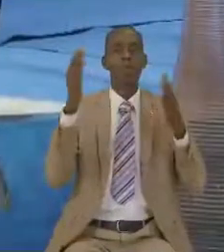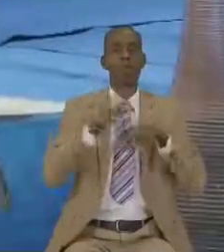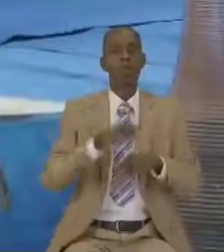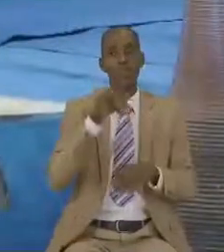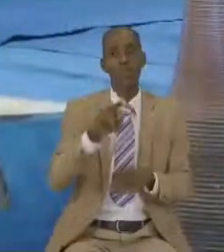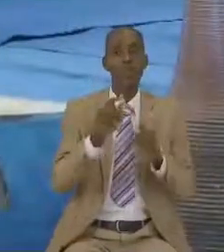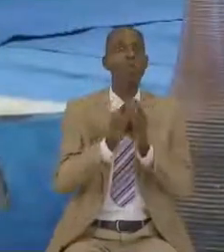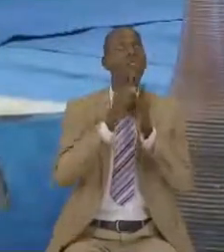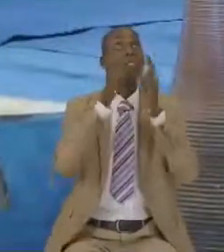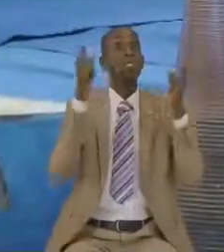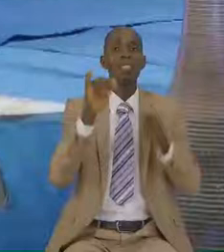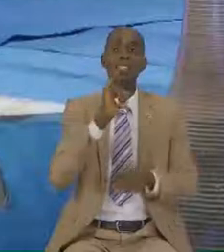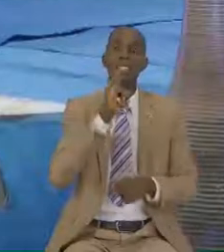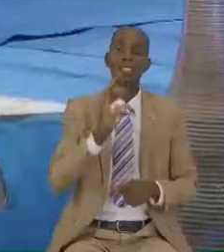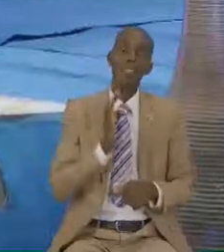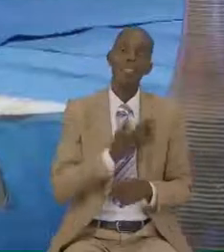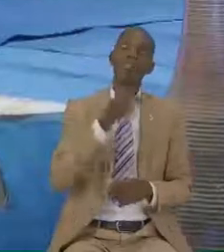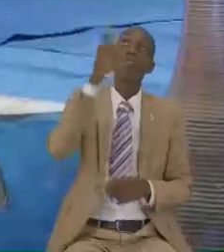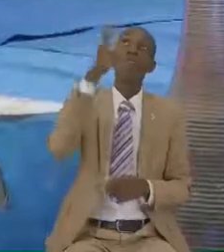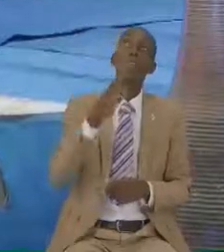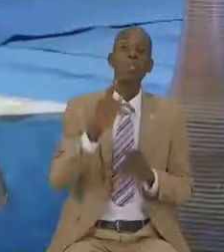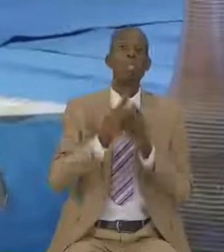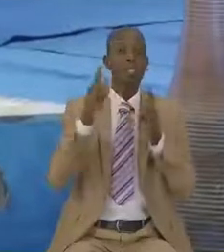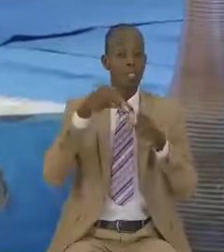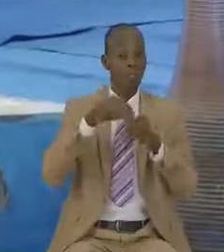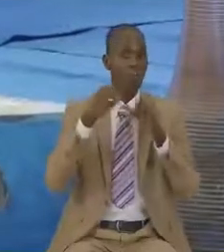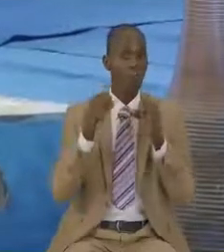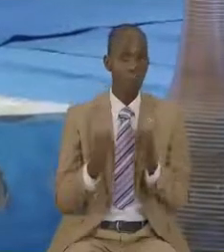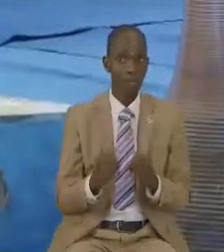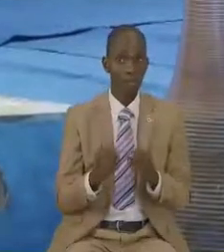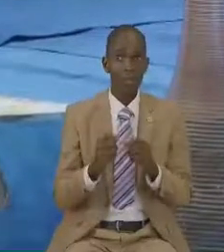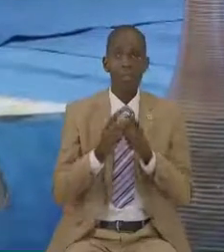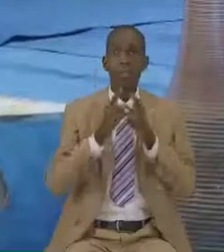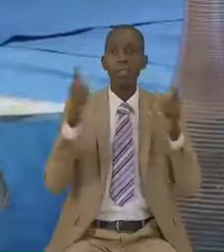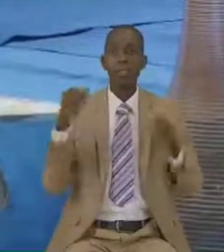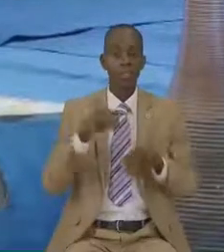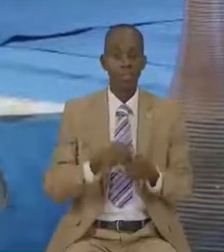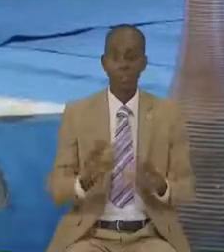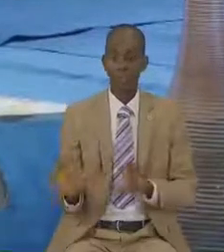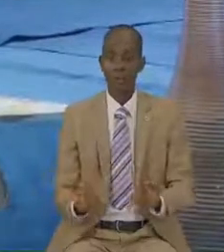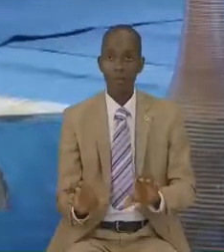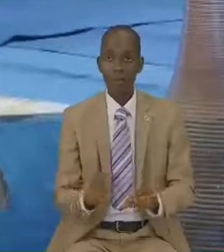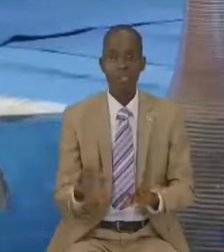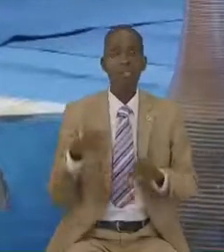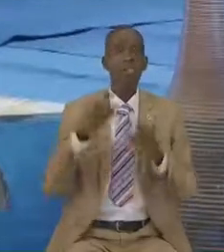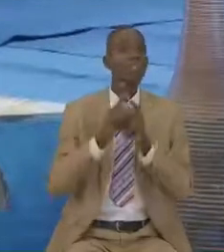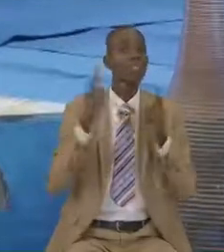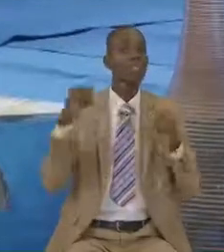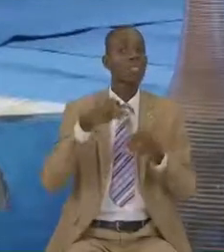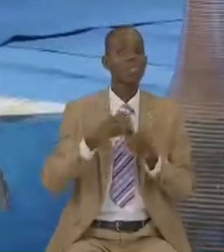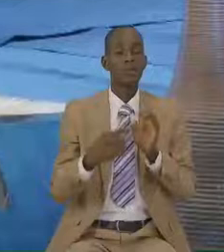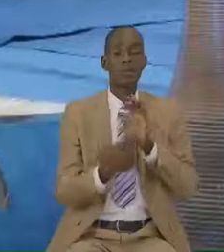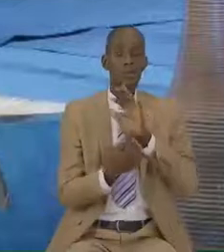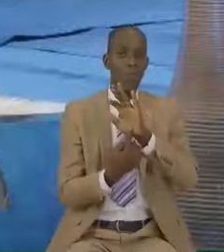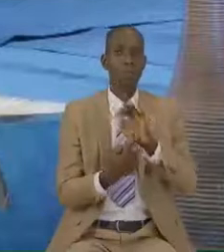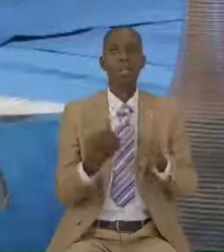Les cieux seront ouverts sur toi. Grand est notre Dieu, grand en puissance, grand dans ses opérations